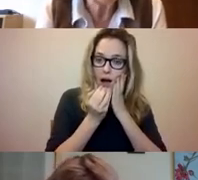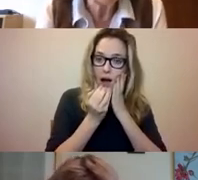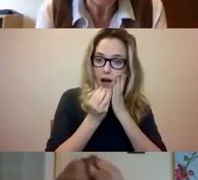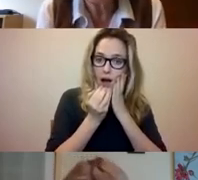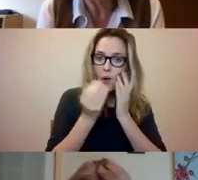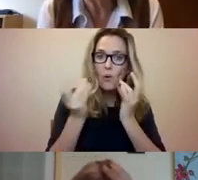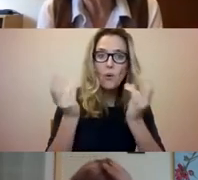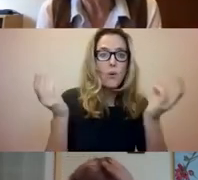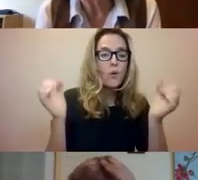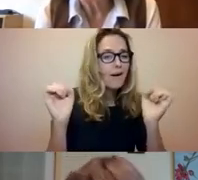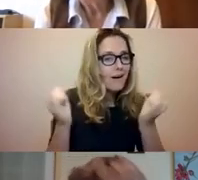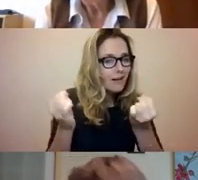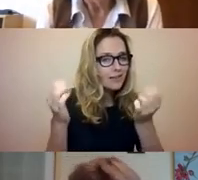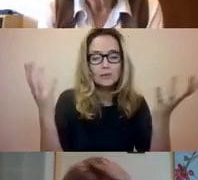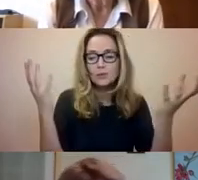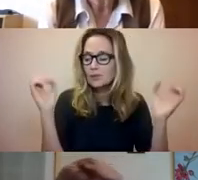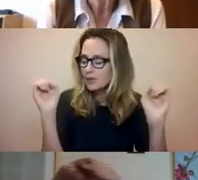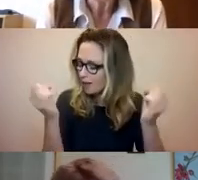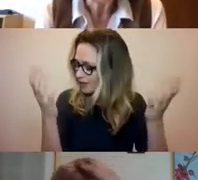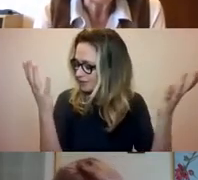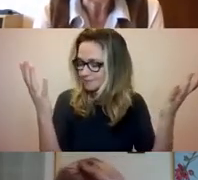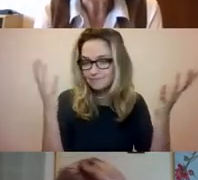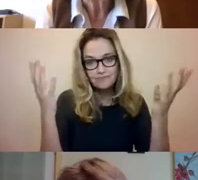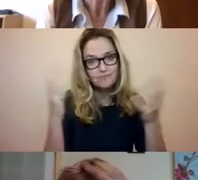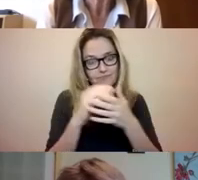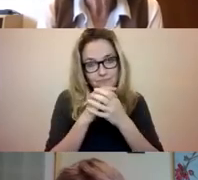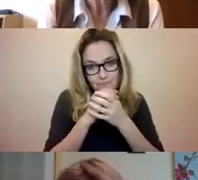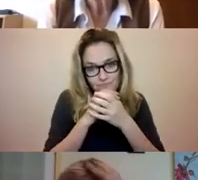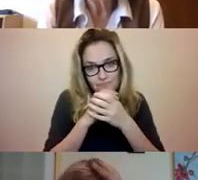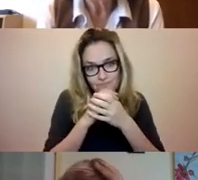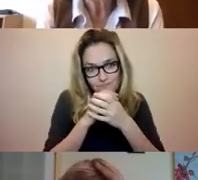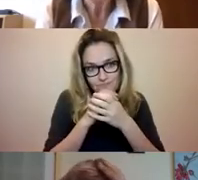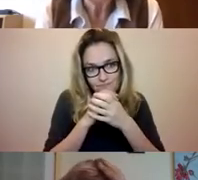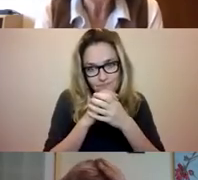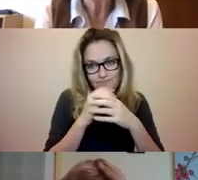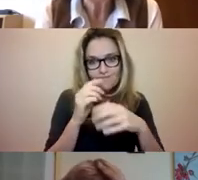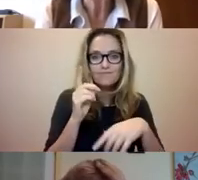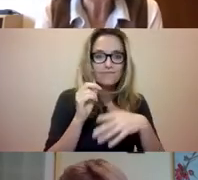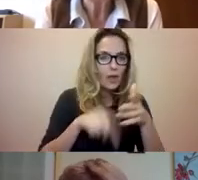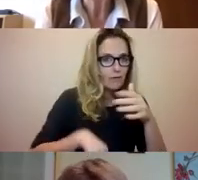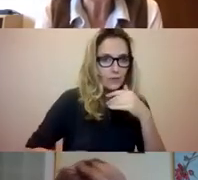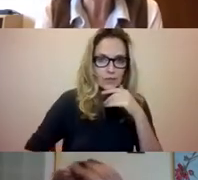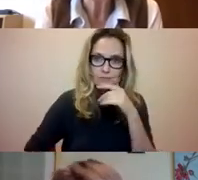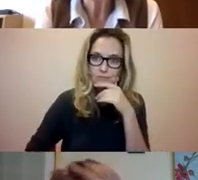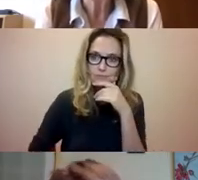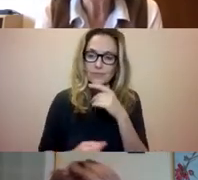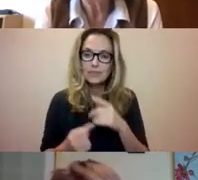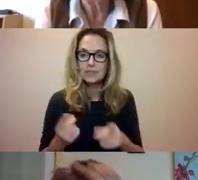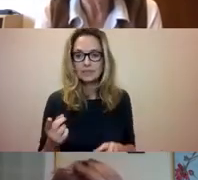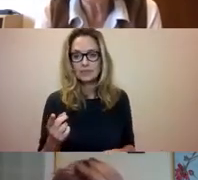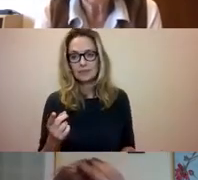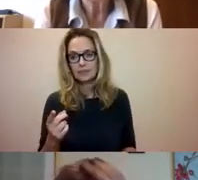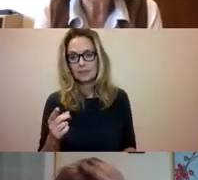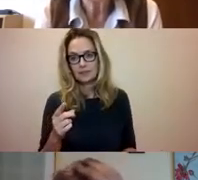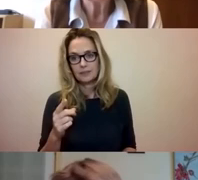Hoe krijgen ze het voor elkaar? Ja. Ja. Foei. Ja. Ja, dat zijn schrikbarende dingen,